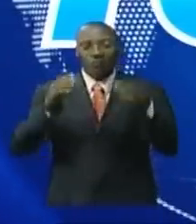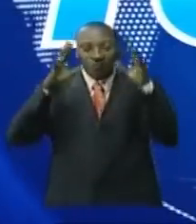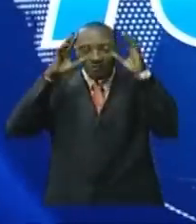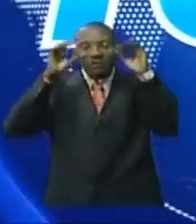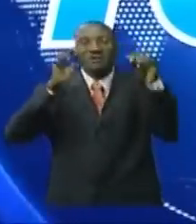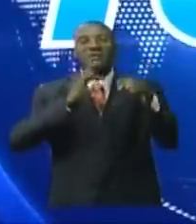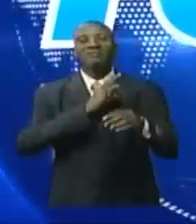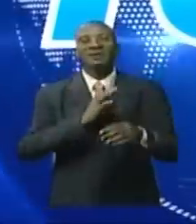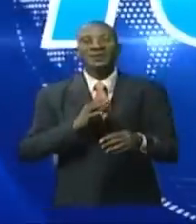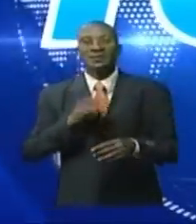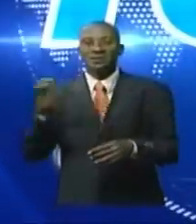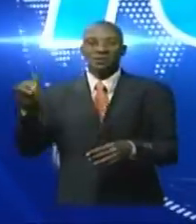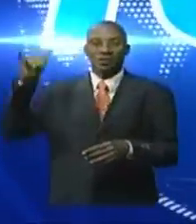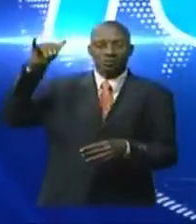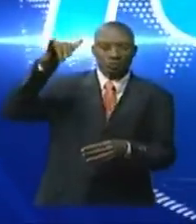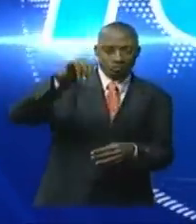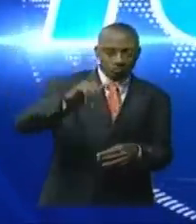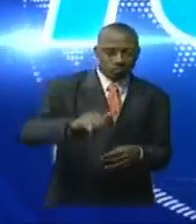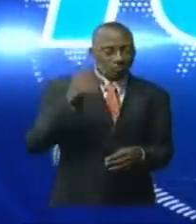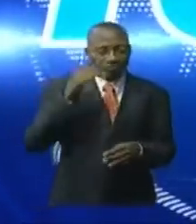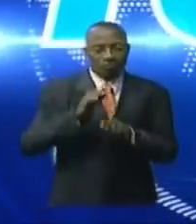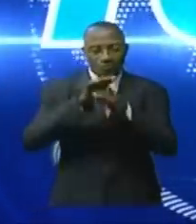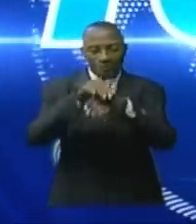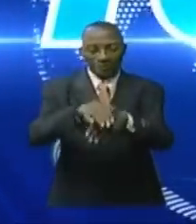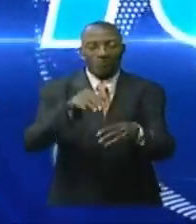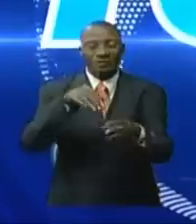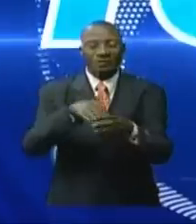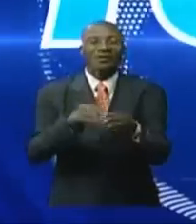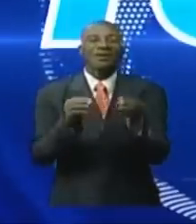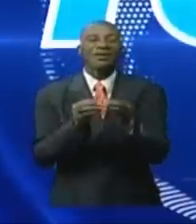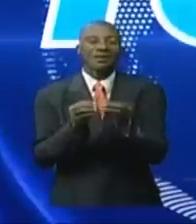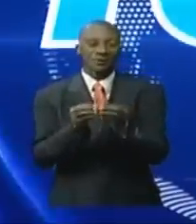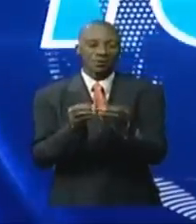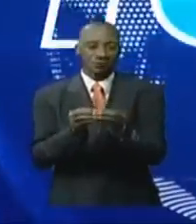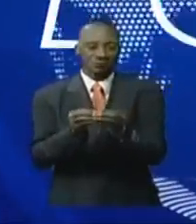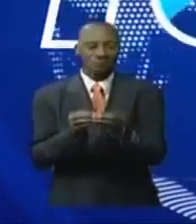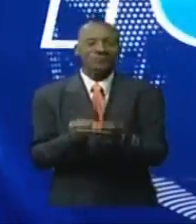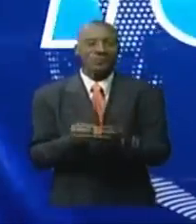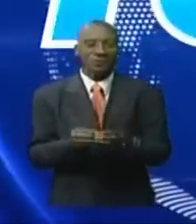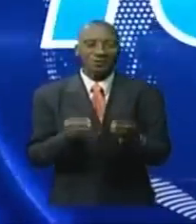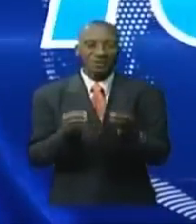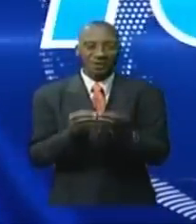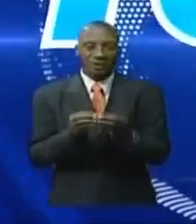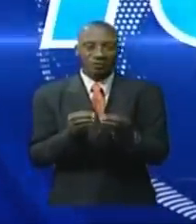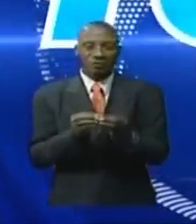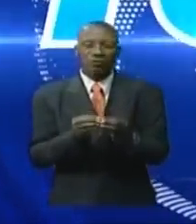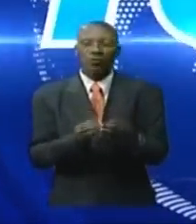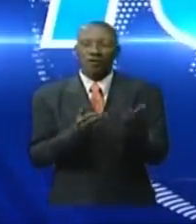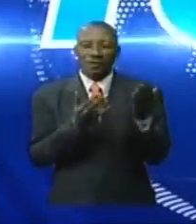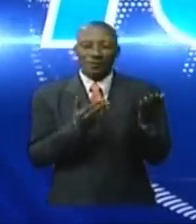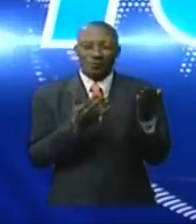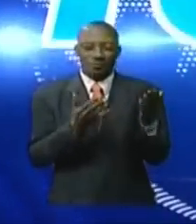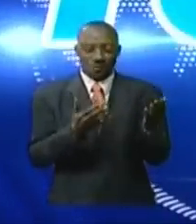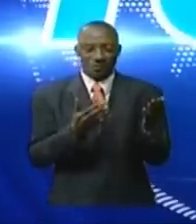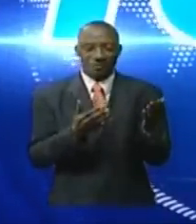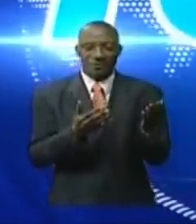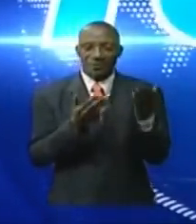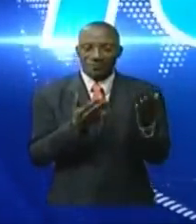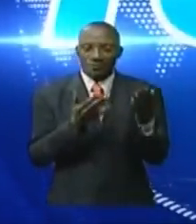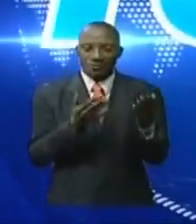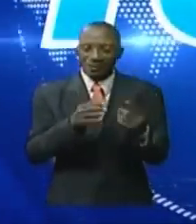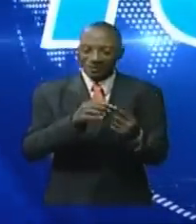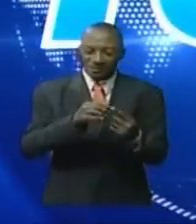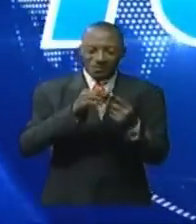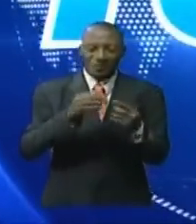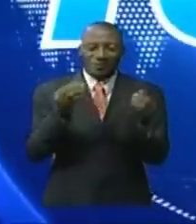la République, Félix Antoine Tshisekedi Tshilombo, est allé participer à ce conclave qui intervient dans un contexte particulier où des